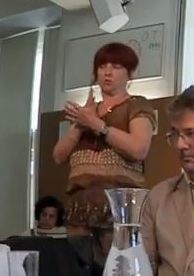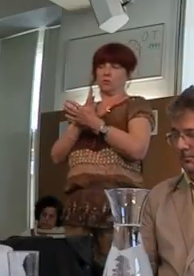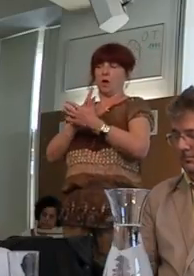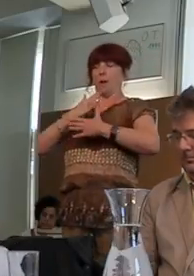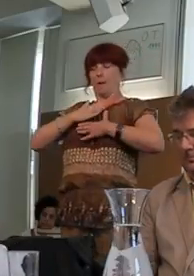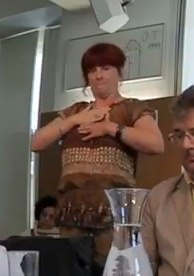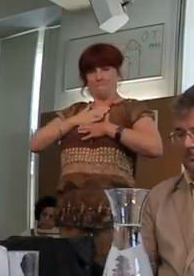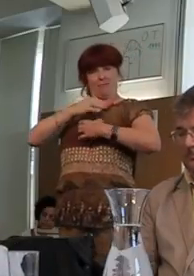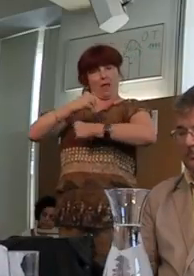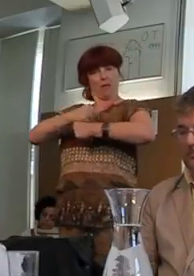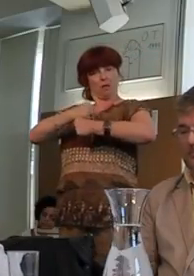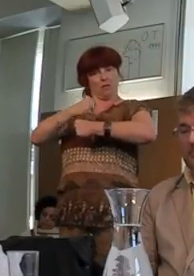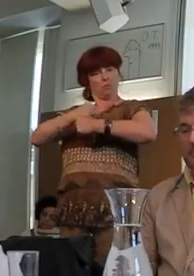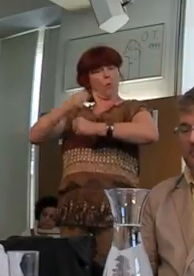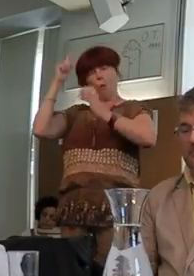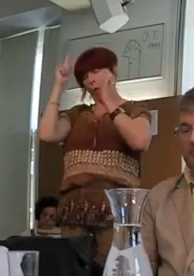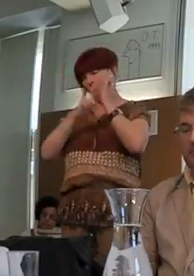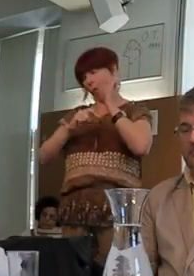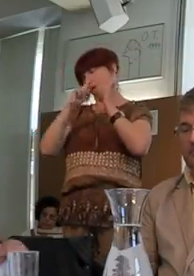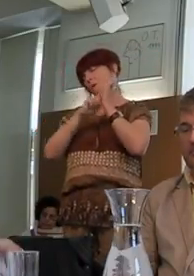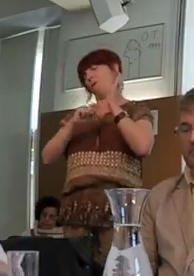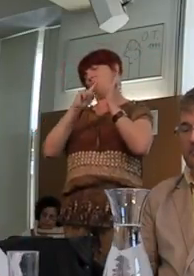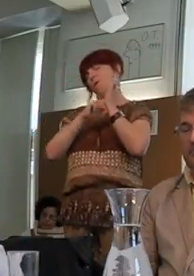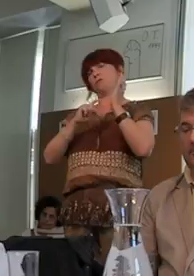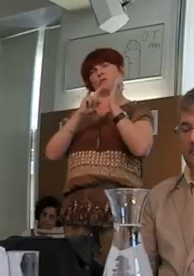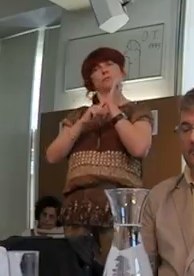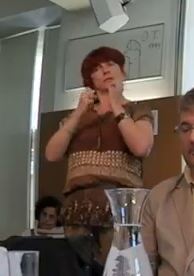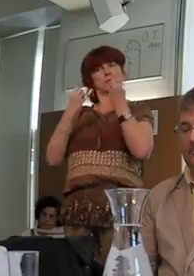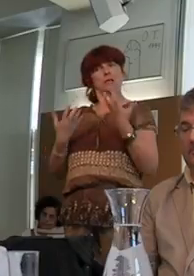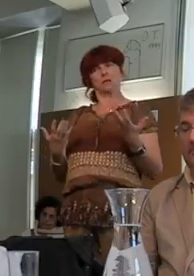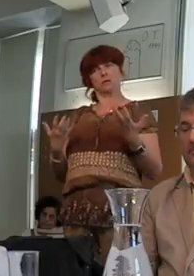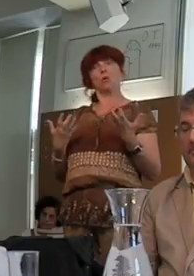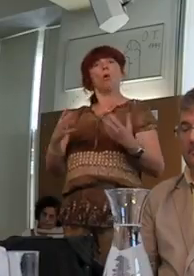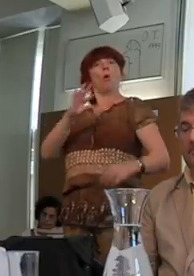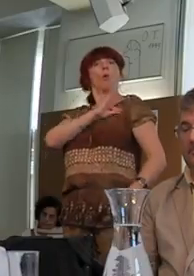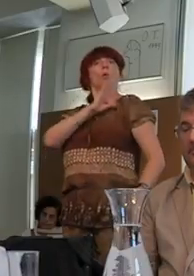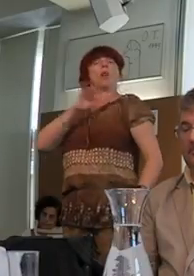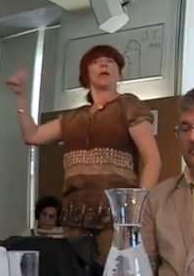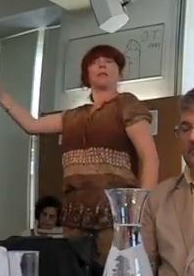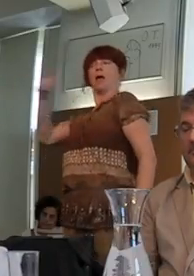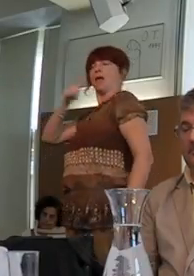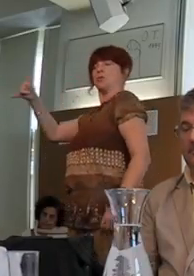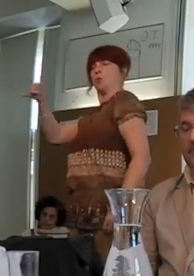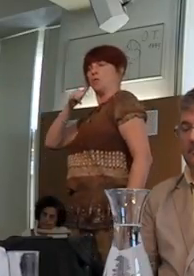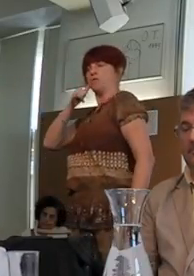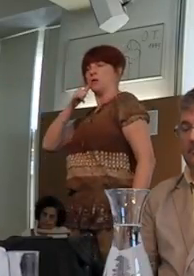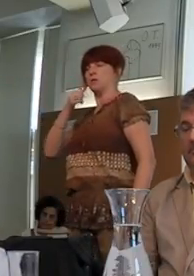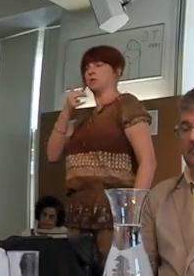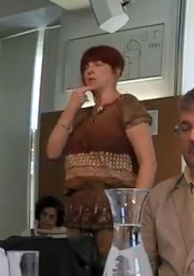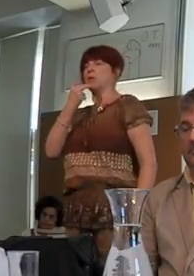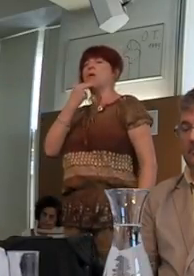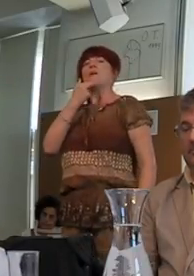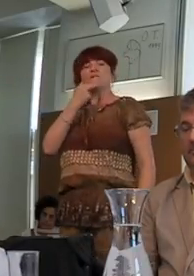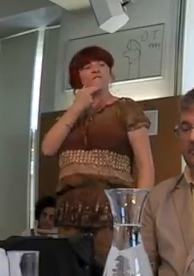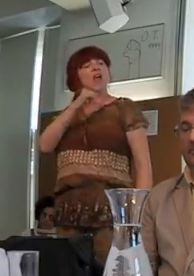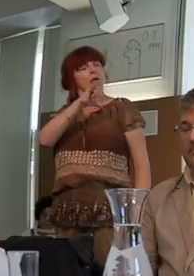In meinem Job habe ich sehr häufig damit zu tun, dass Kolleginnen und Kollegen bei mir anrufen, du, wer war denn interessant zu